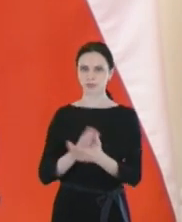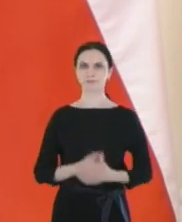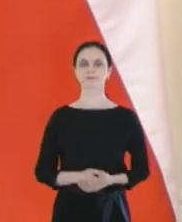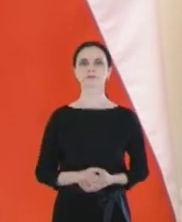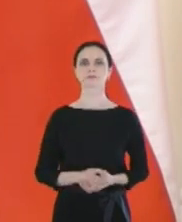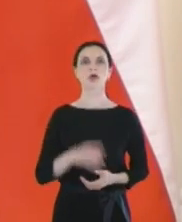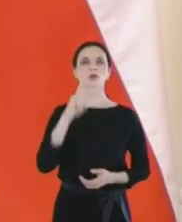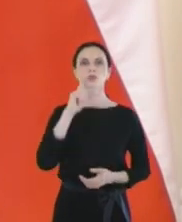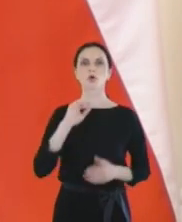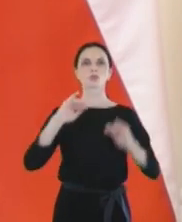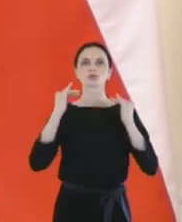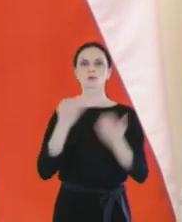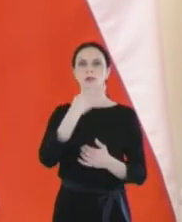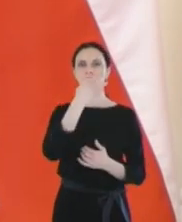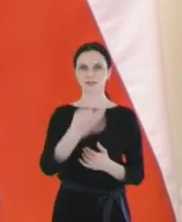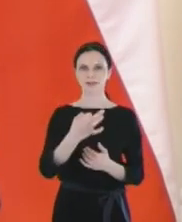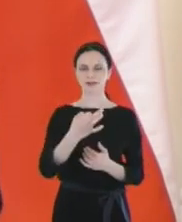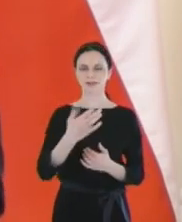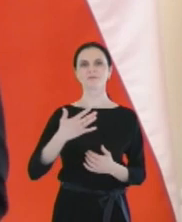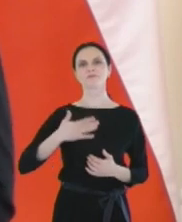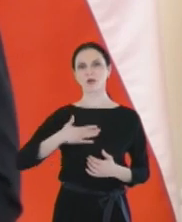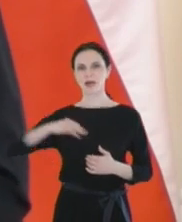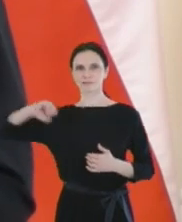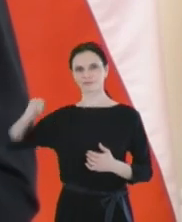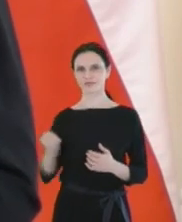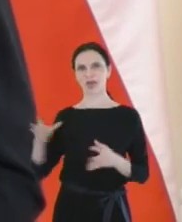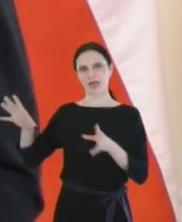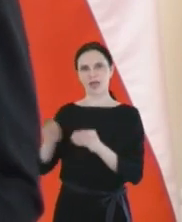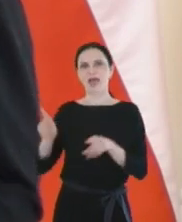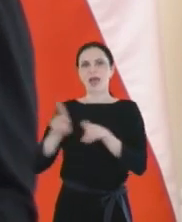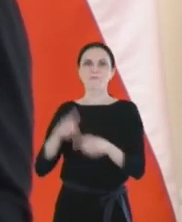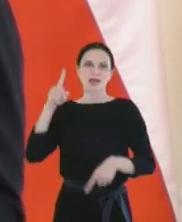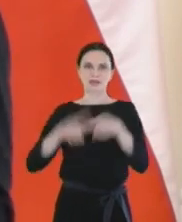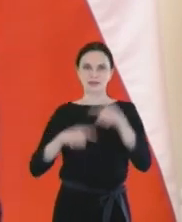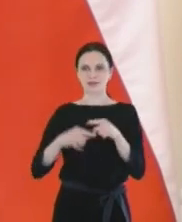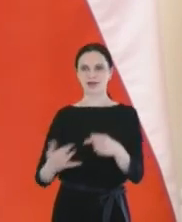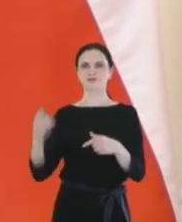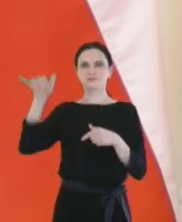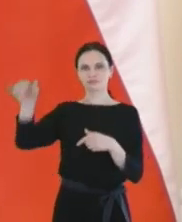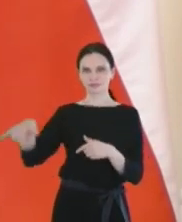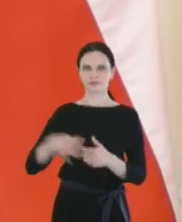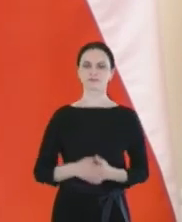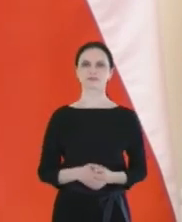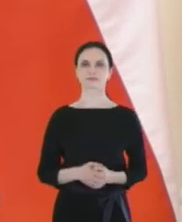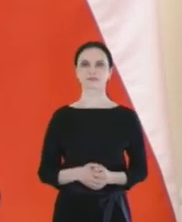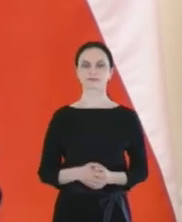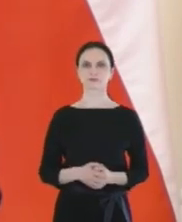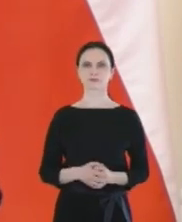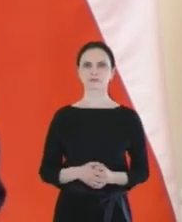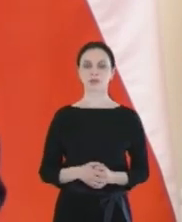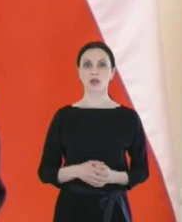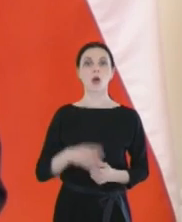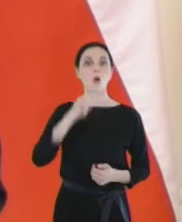trumpai pasakysiu, kad esame draugai ir jaučiuosi tarsi atvykusi pas savo giminaičius čia šiandieną. Ukraina